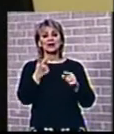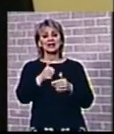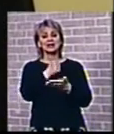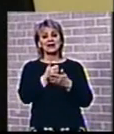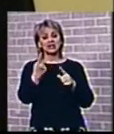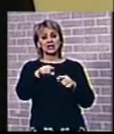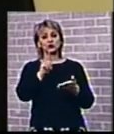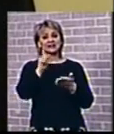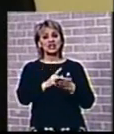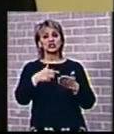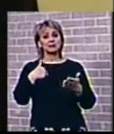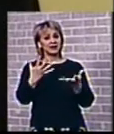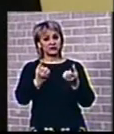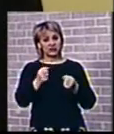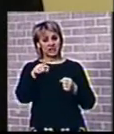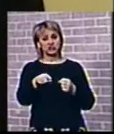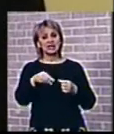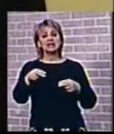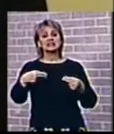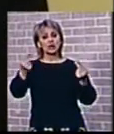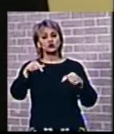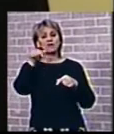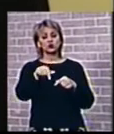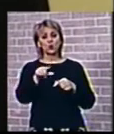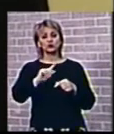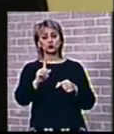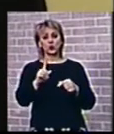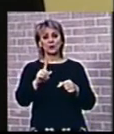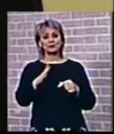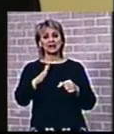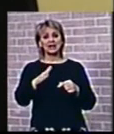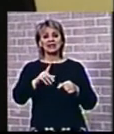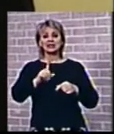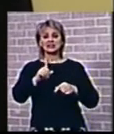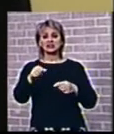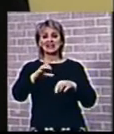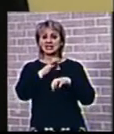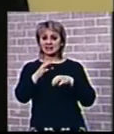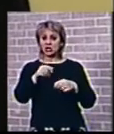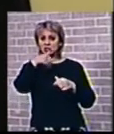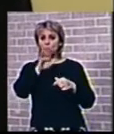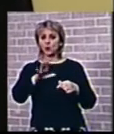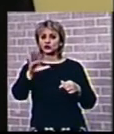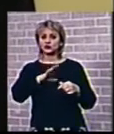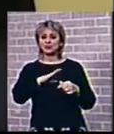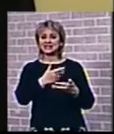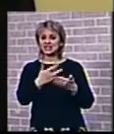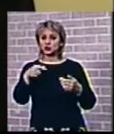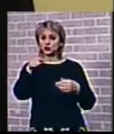который мы должны извлечь, заключается в том, что насилие не может быть